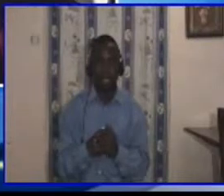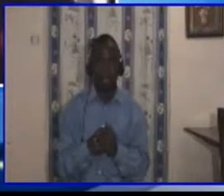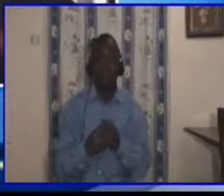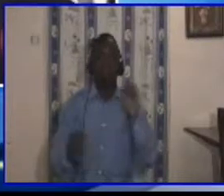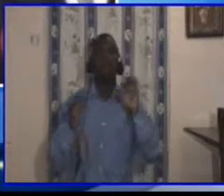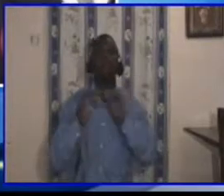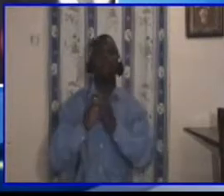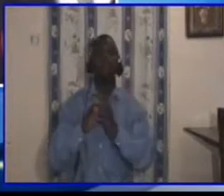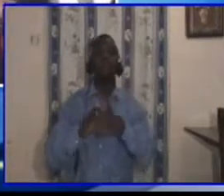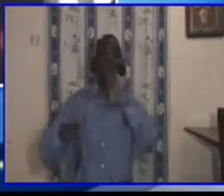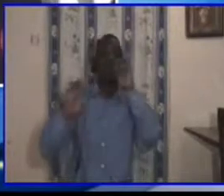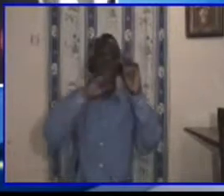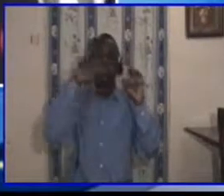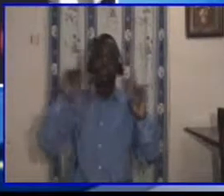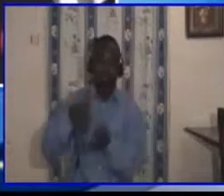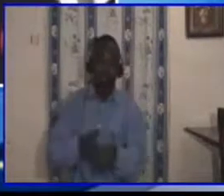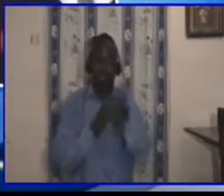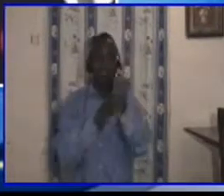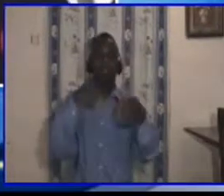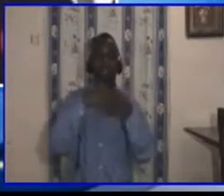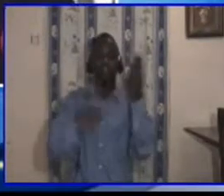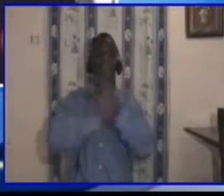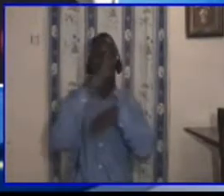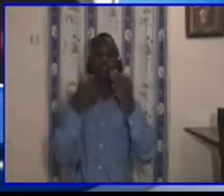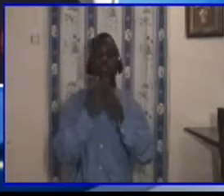lo spirito di verità